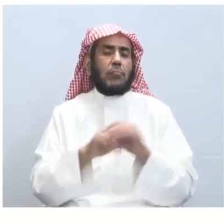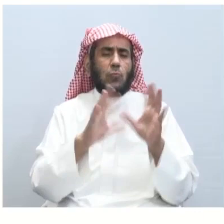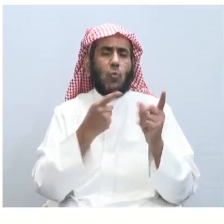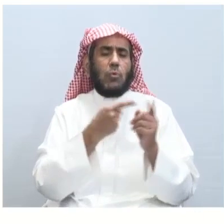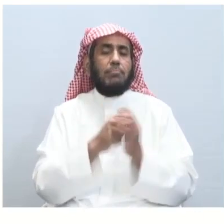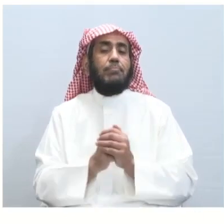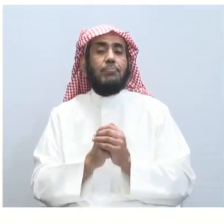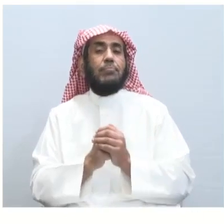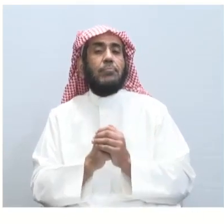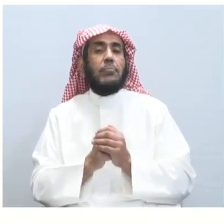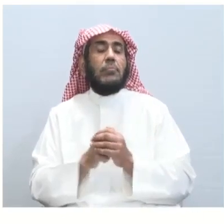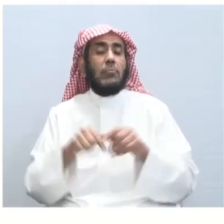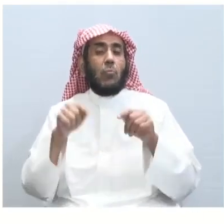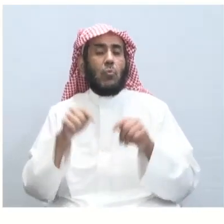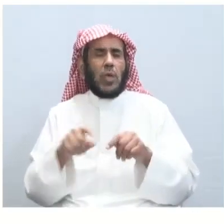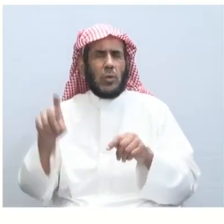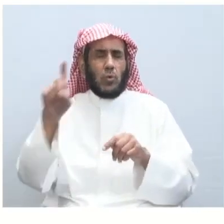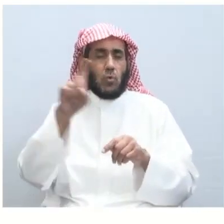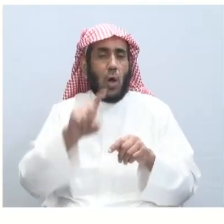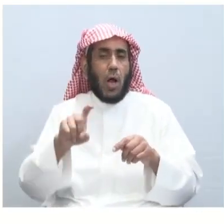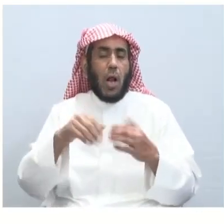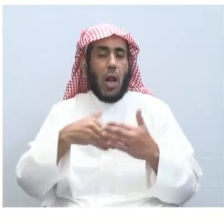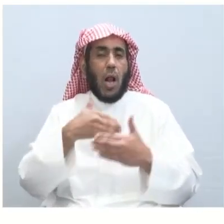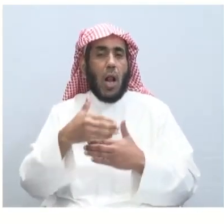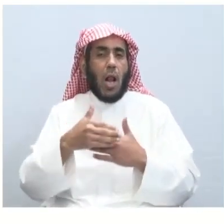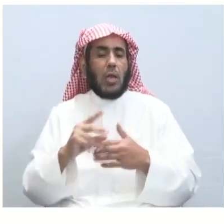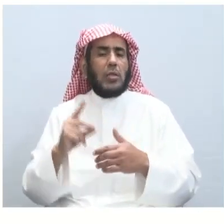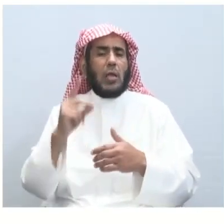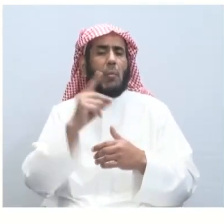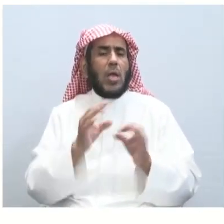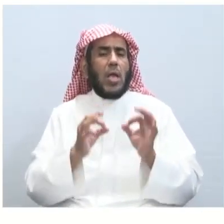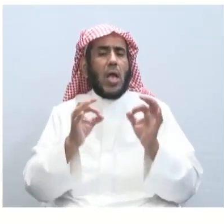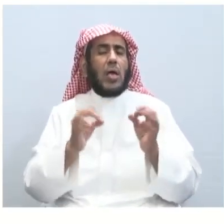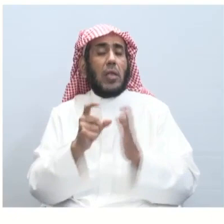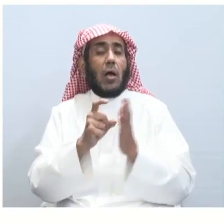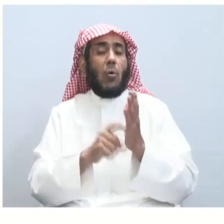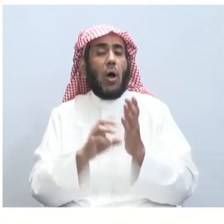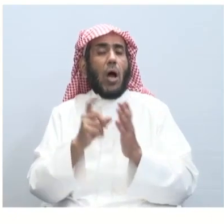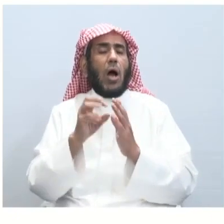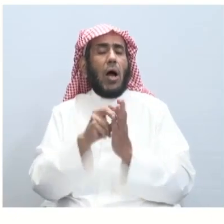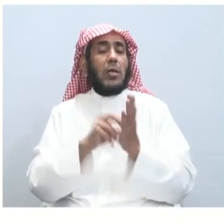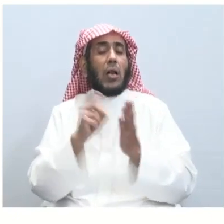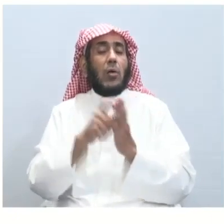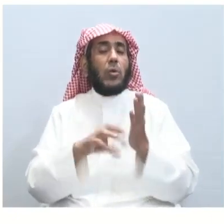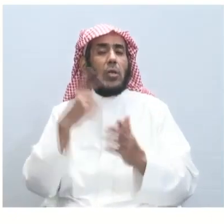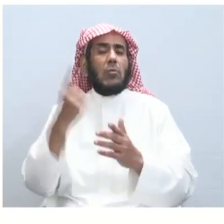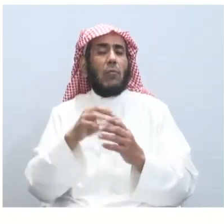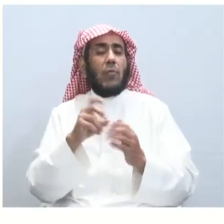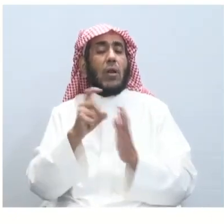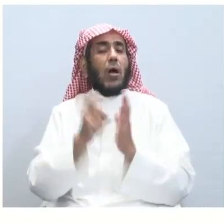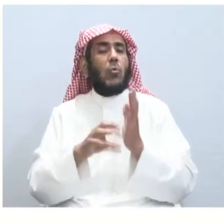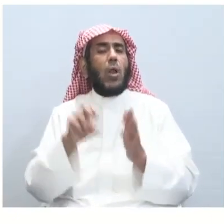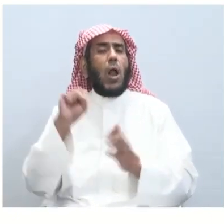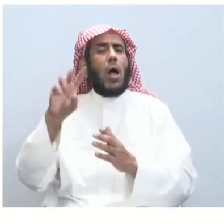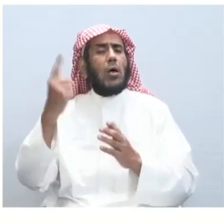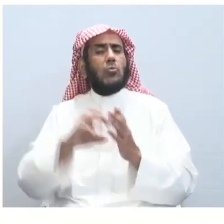هنا سؤال يليه وهي طبيعه القواعد القانونيه بالقانون الخاص وطبيعه القواعد القانونيه في القانون العام